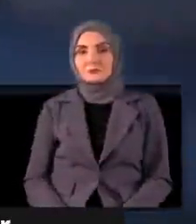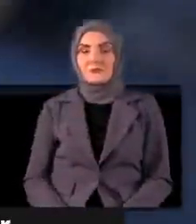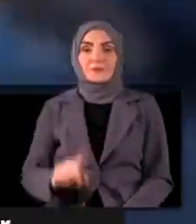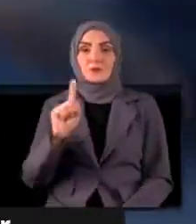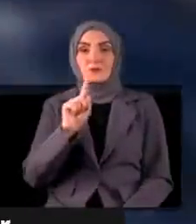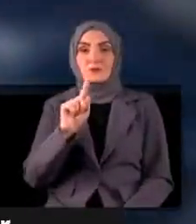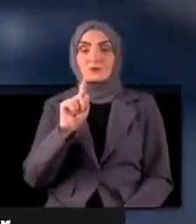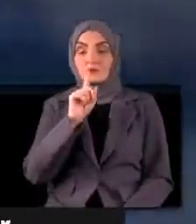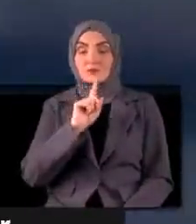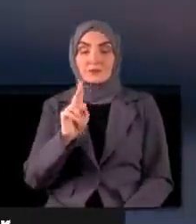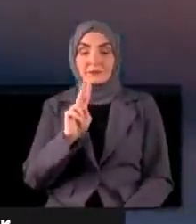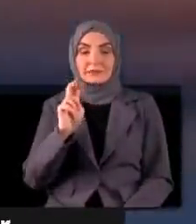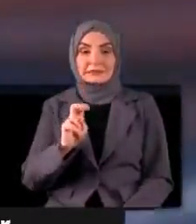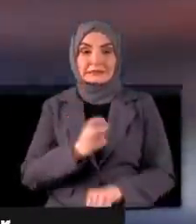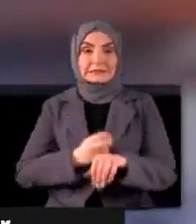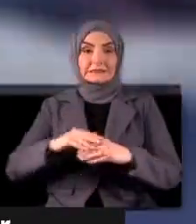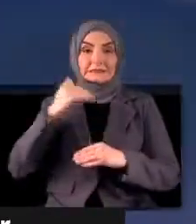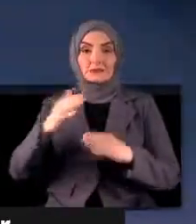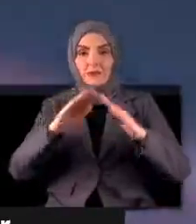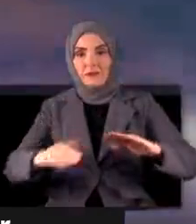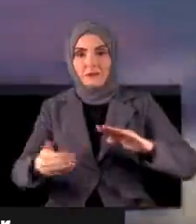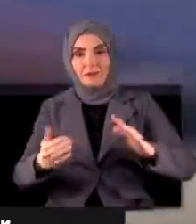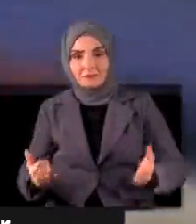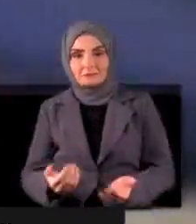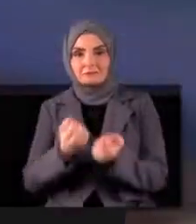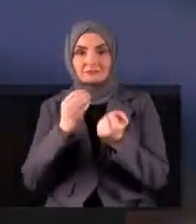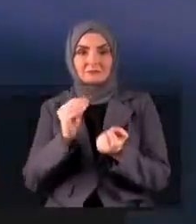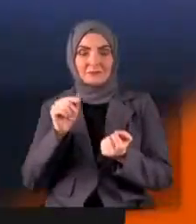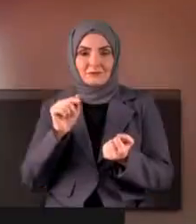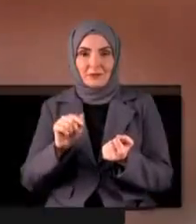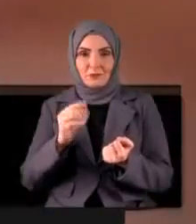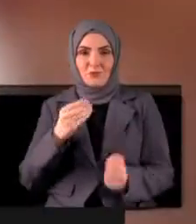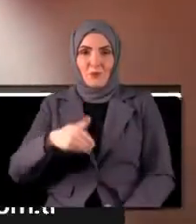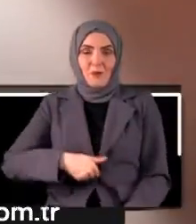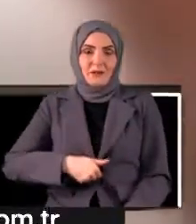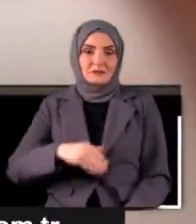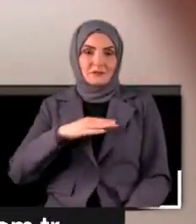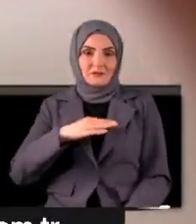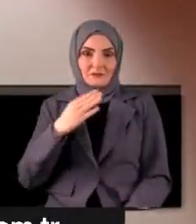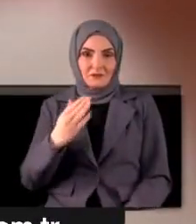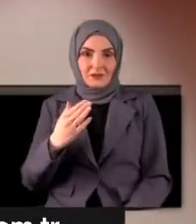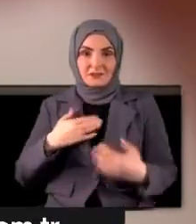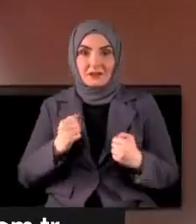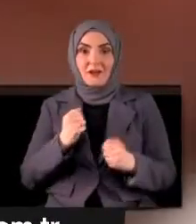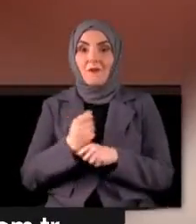128 saat sonra enkazdan çıkartılan Halit Talha belli ki çok acıkmıştı. Sağlık görevlilerinin parmağını